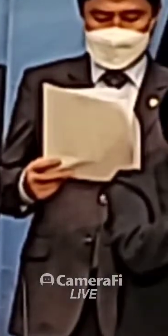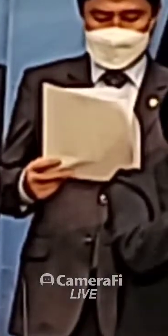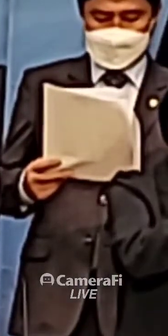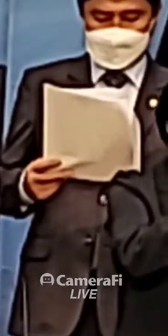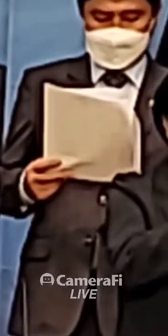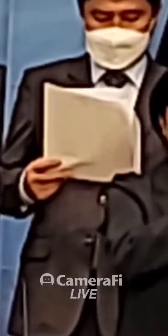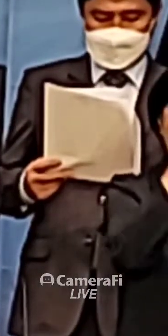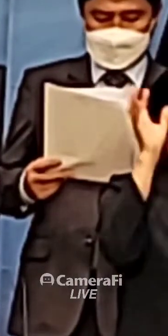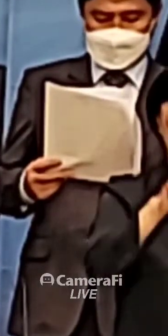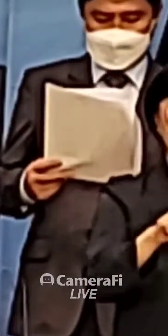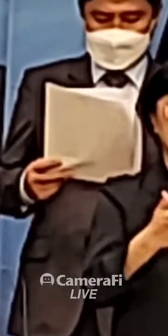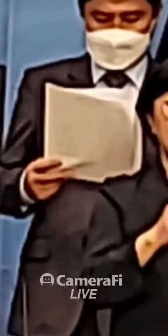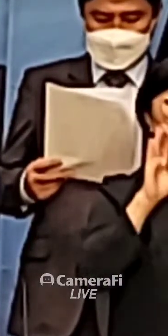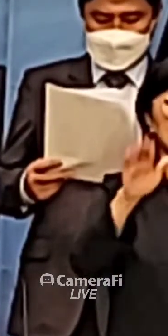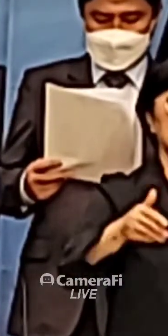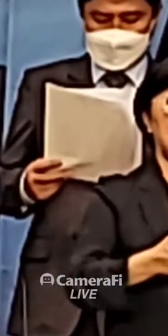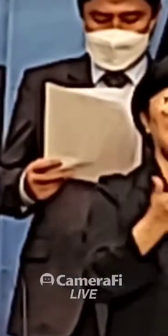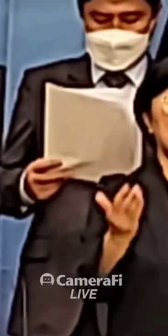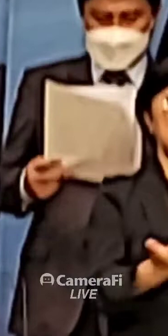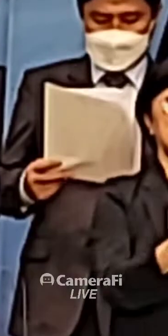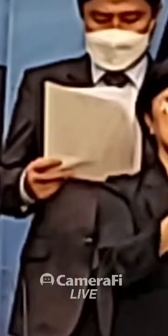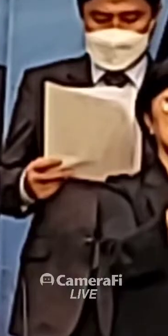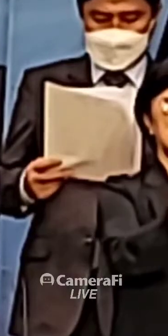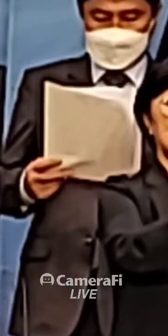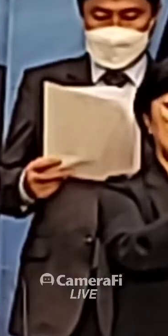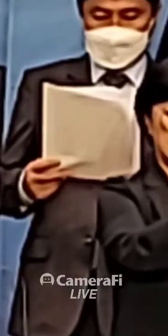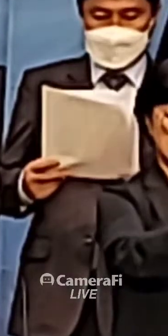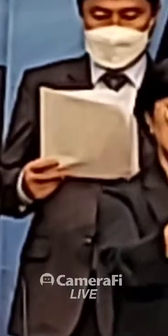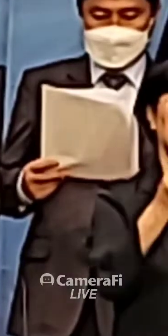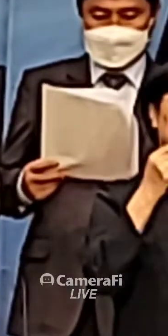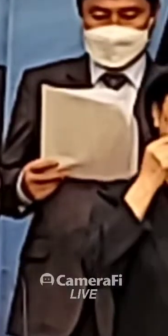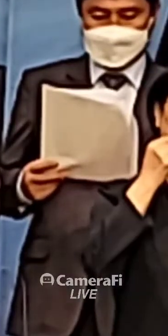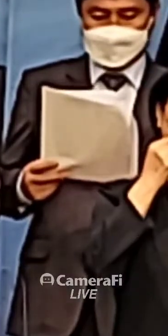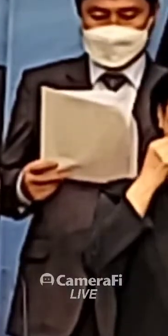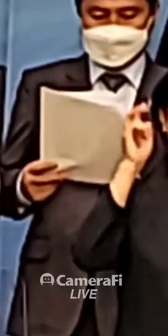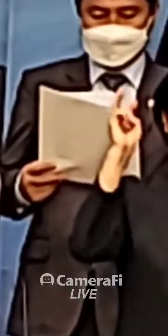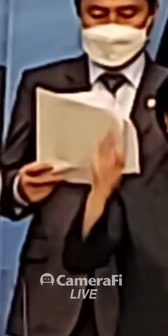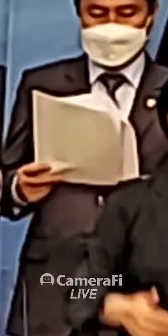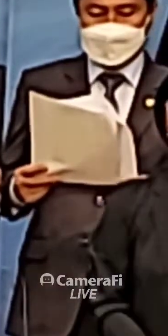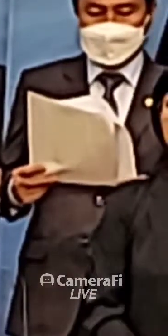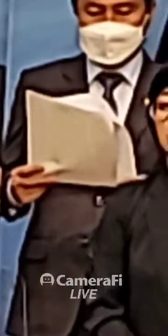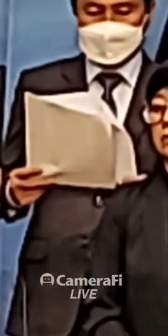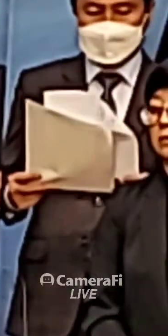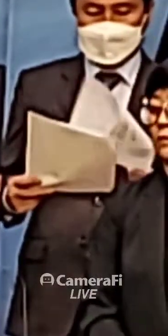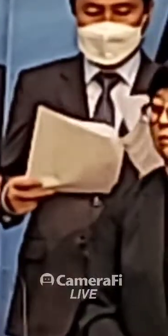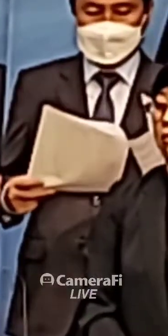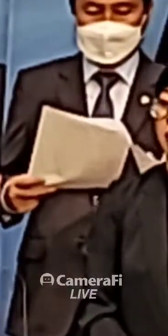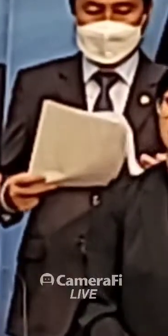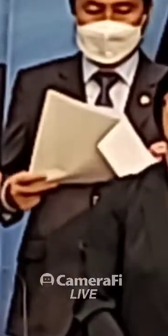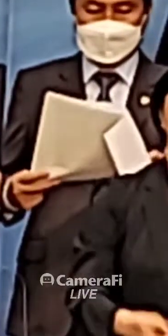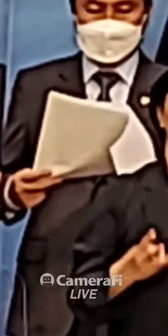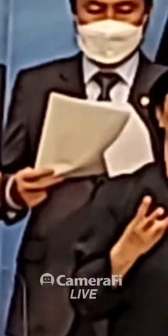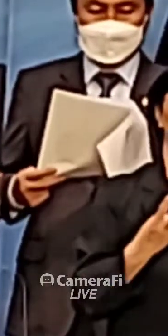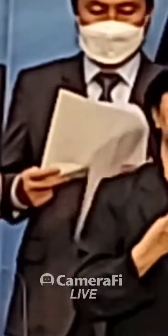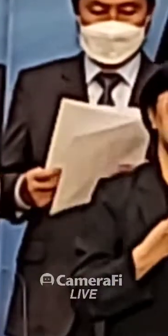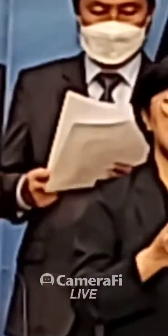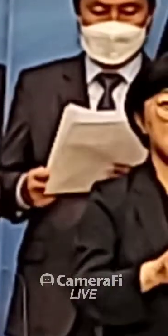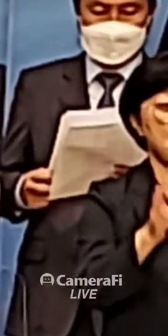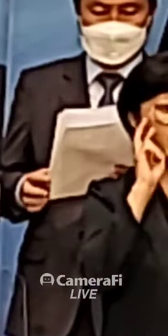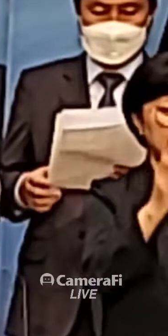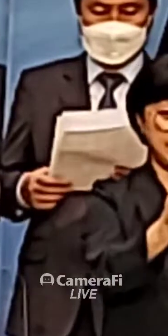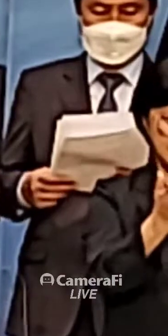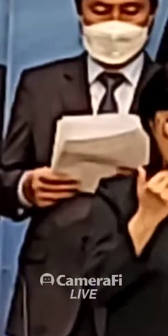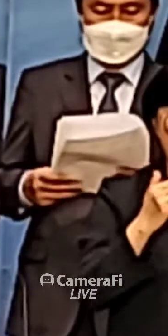있어 규제가 더 이상 강원의 발전을 발목을 잡는 일이 없어질 것입니다. 셋째, 기업